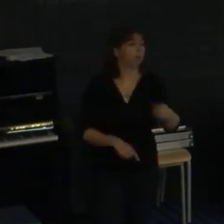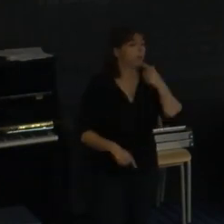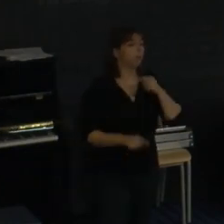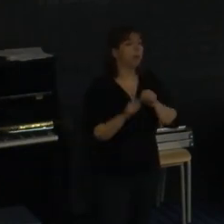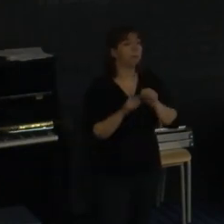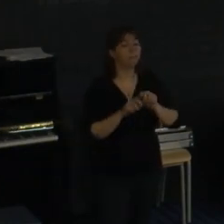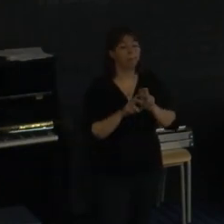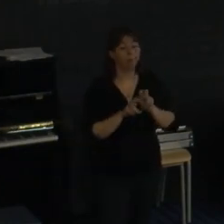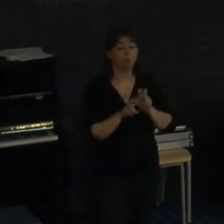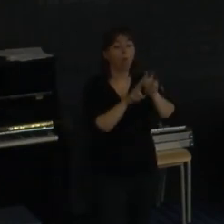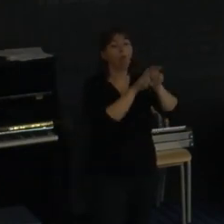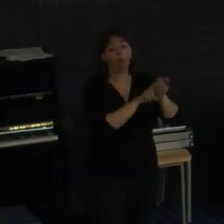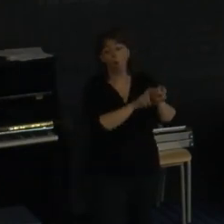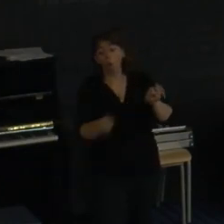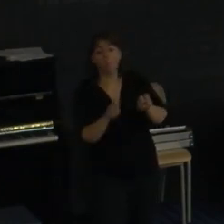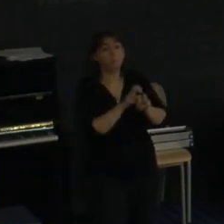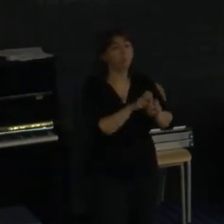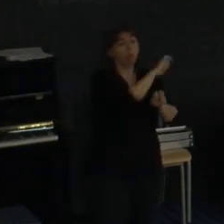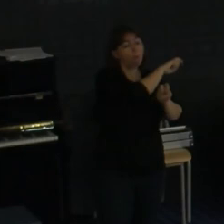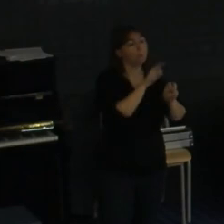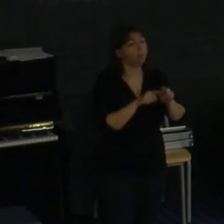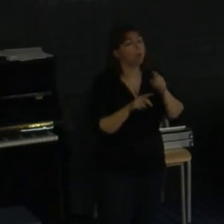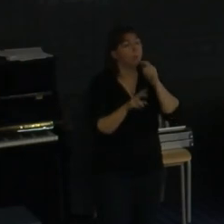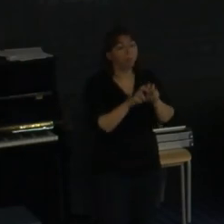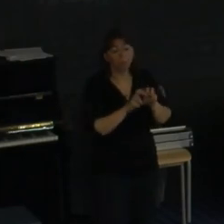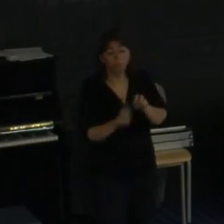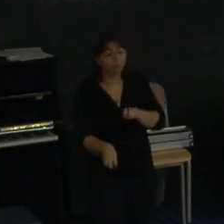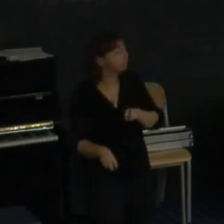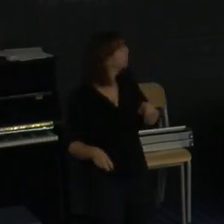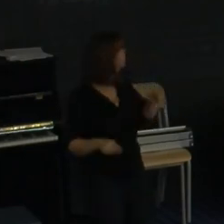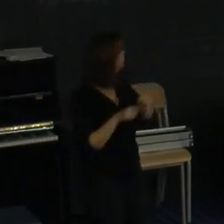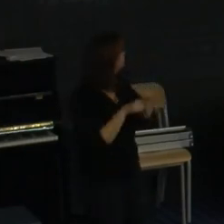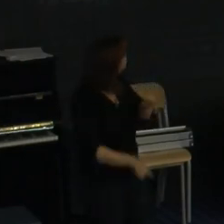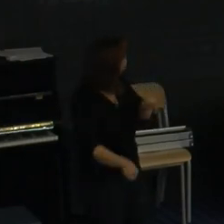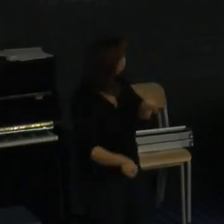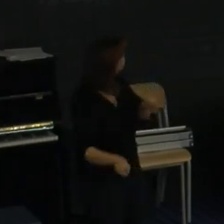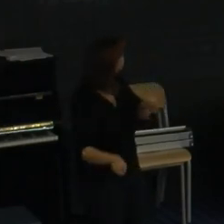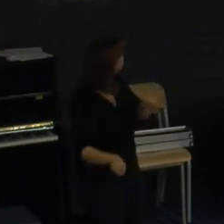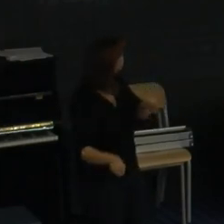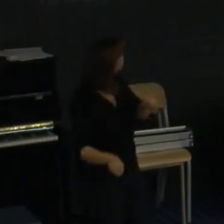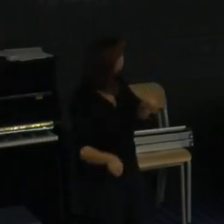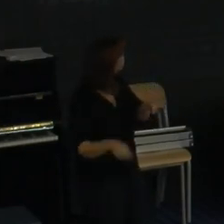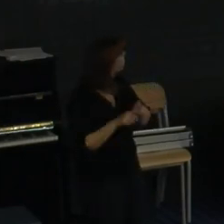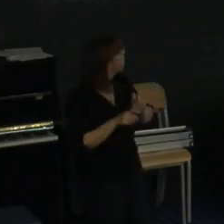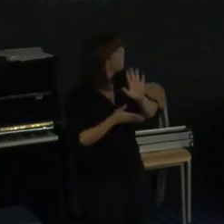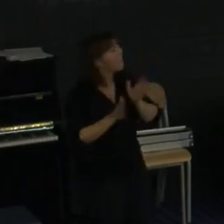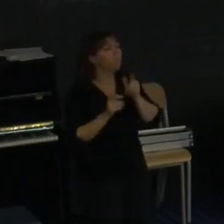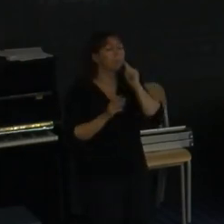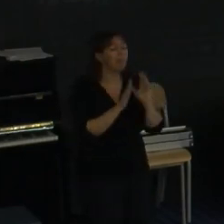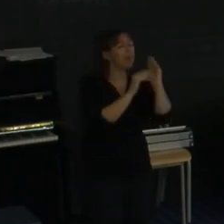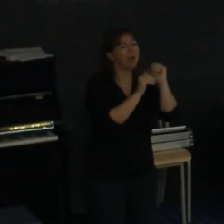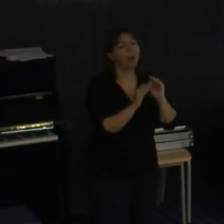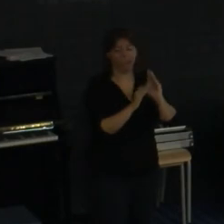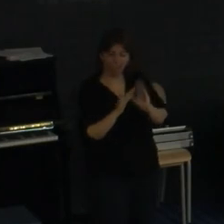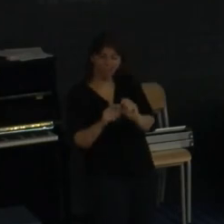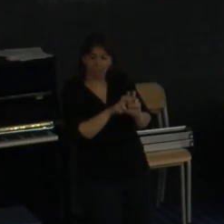le PyDown, etc. Le PyDown, quand il n'y a rien du tout, quand il ne sait pas aller plus profond, ben il dit non, ça ne va pas. Quand le PyHub permet de pouvoir remonter. Donc dans la